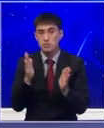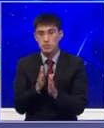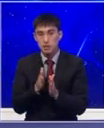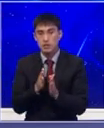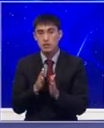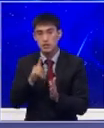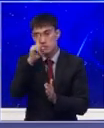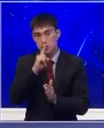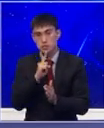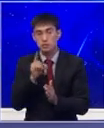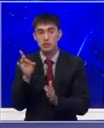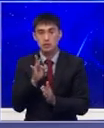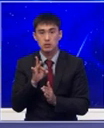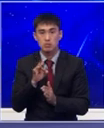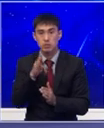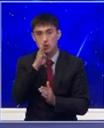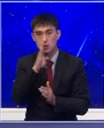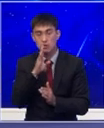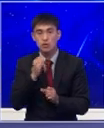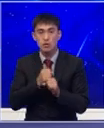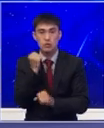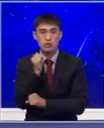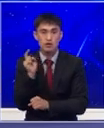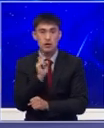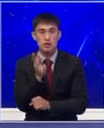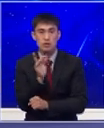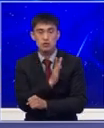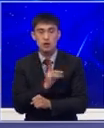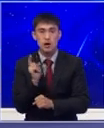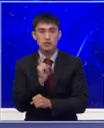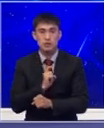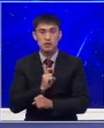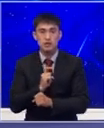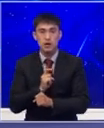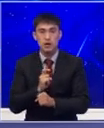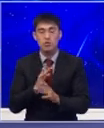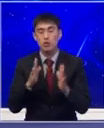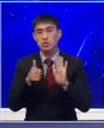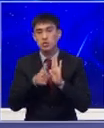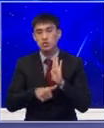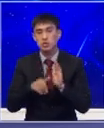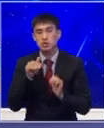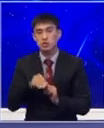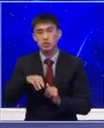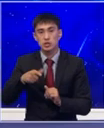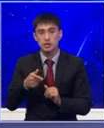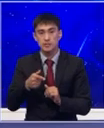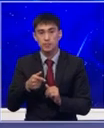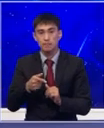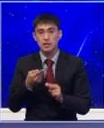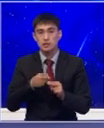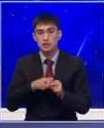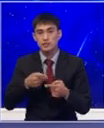минимальный месячный размер заработной платы у работников лесного хозяйства составляет немногим более 60 тысяч тенге